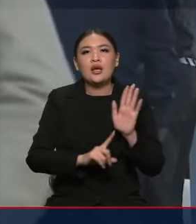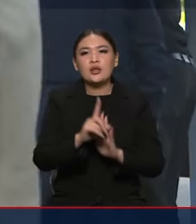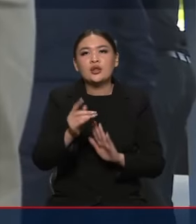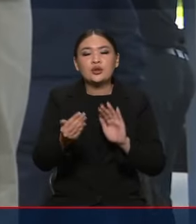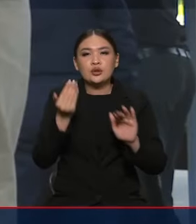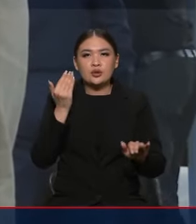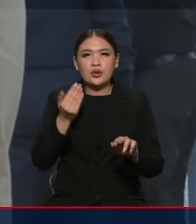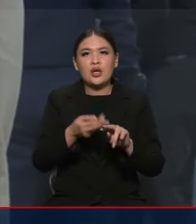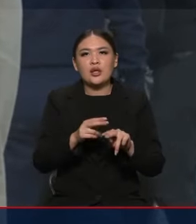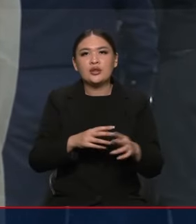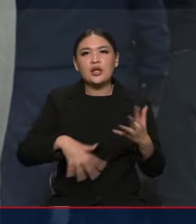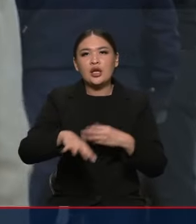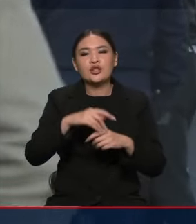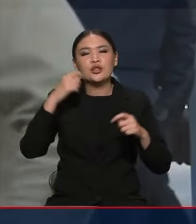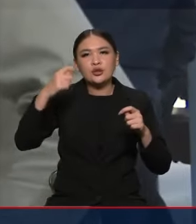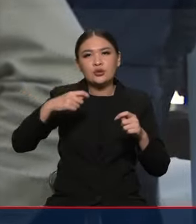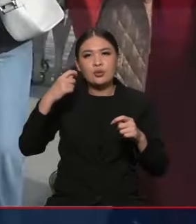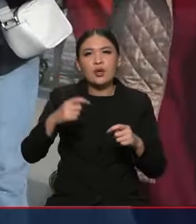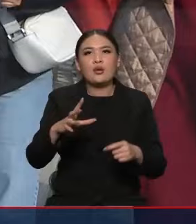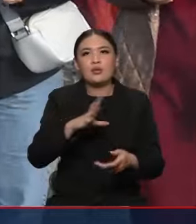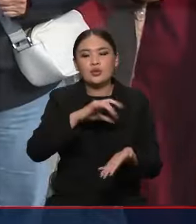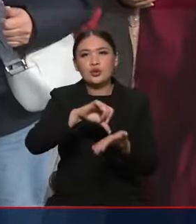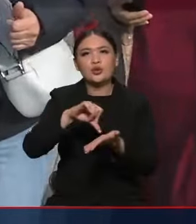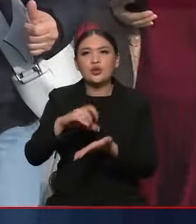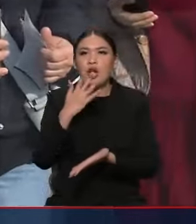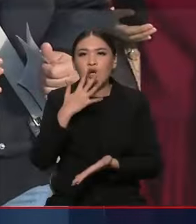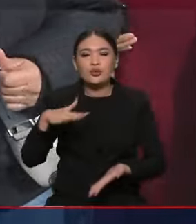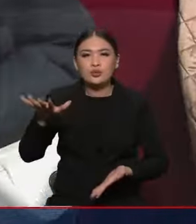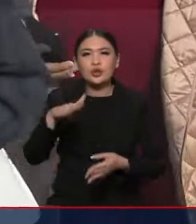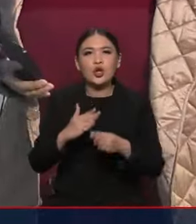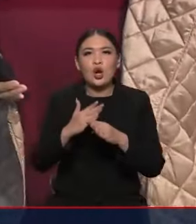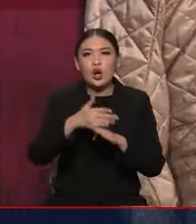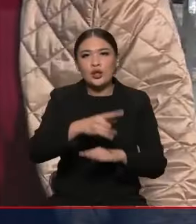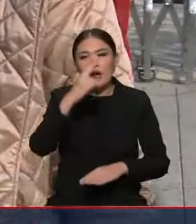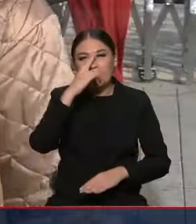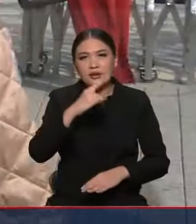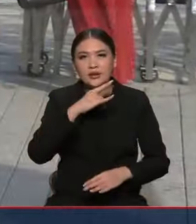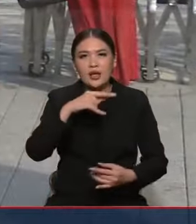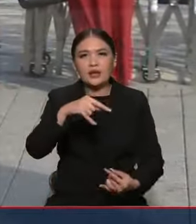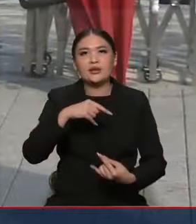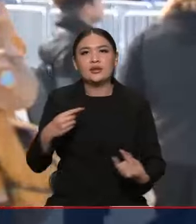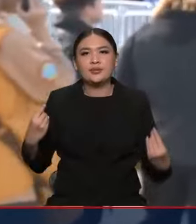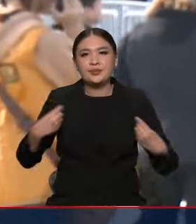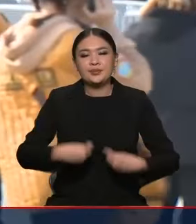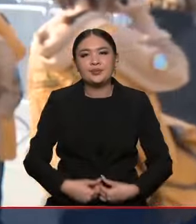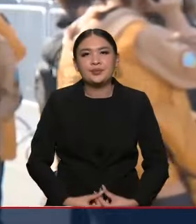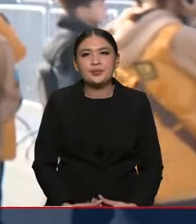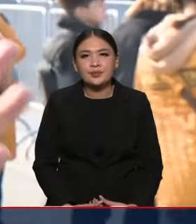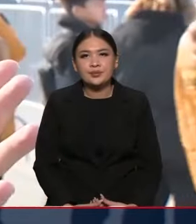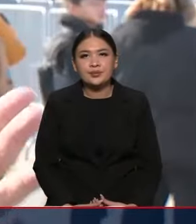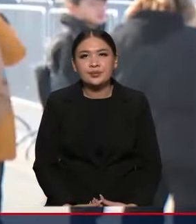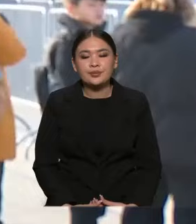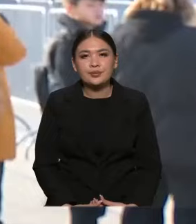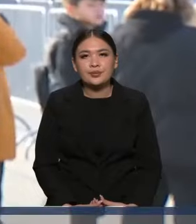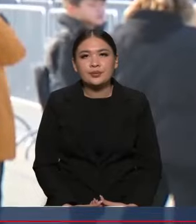мероприятия в поле зрения нашей съемочной группы попали зарубежные гости в казахских национальных нарядах. Just like